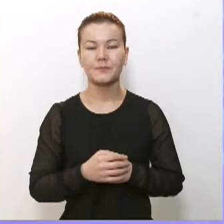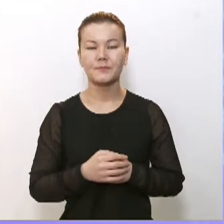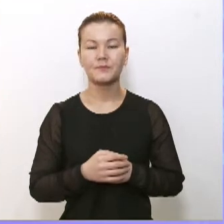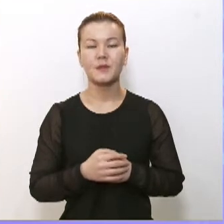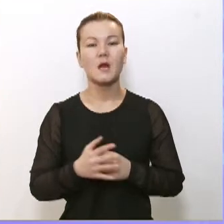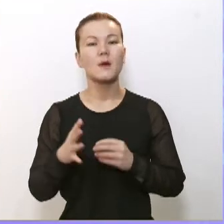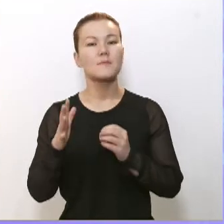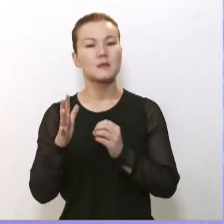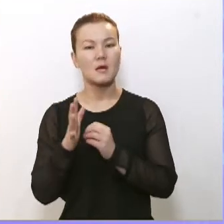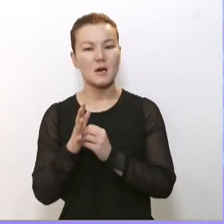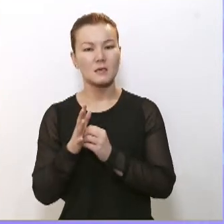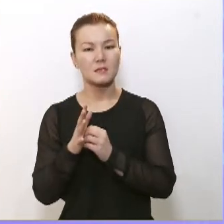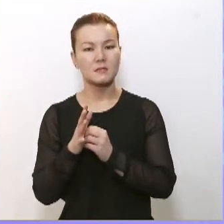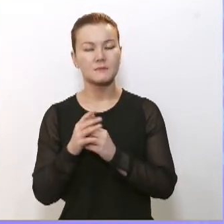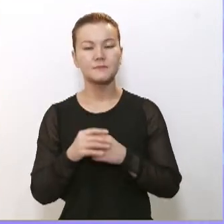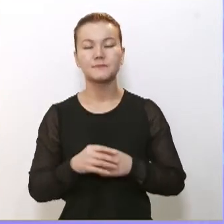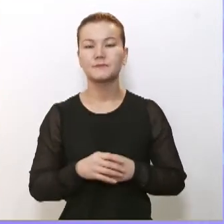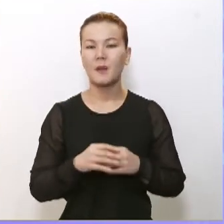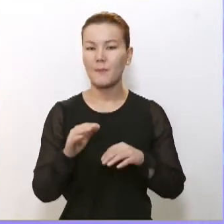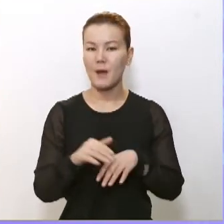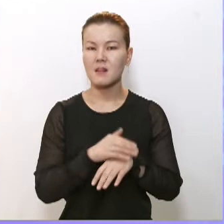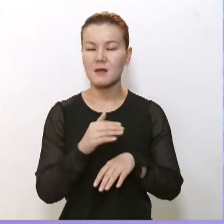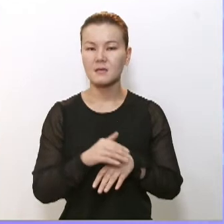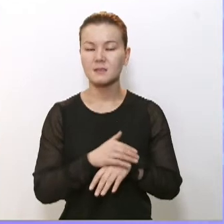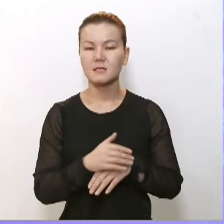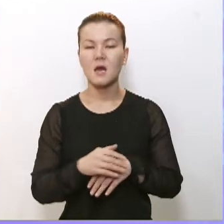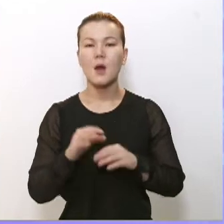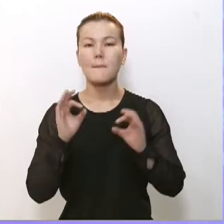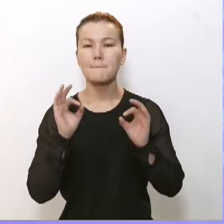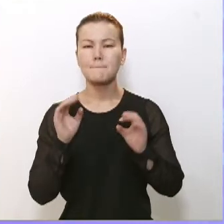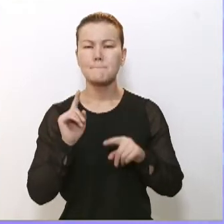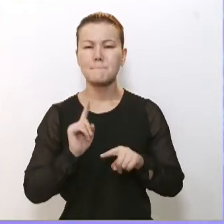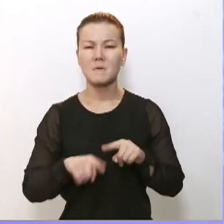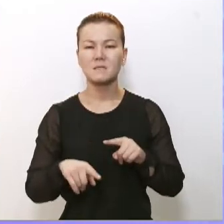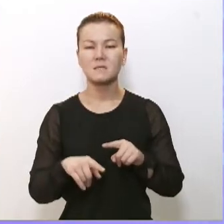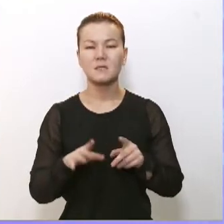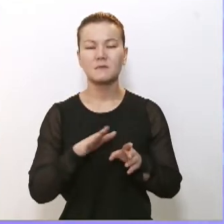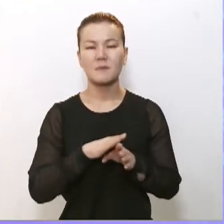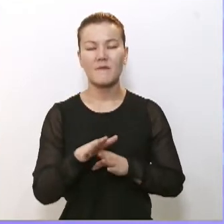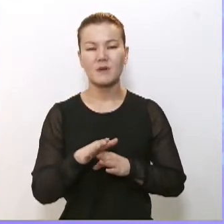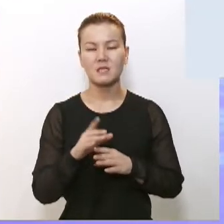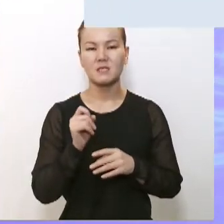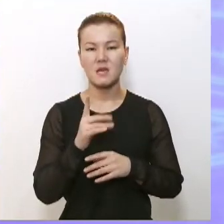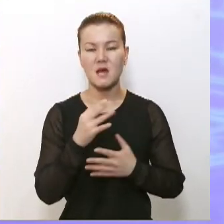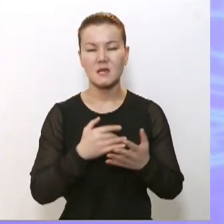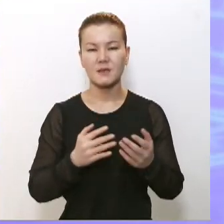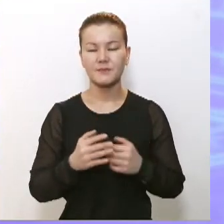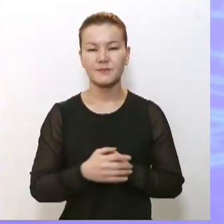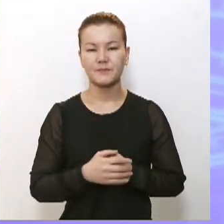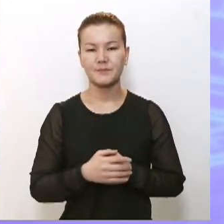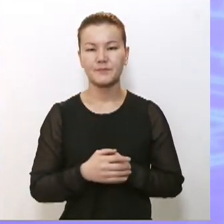15 молодцы быстро справились заданием а